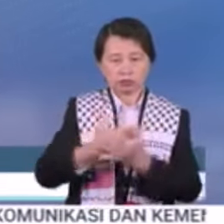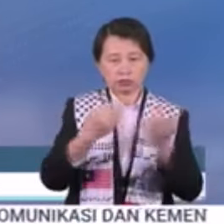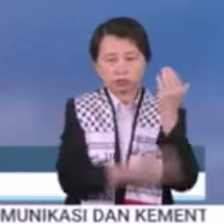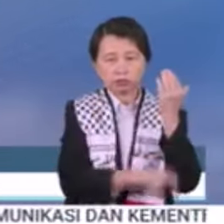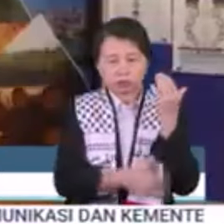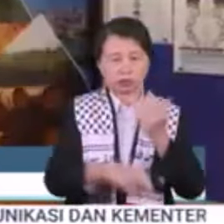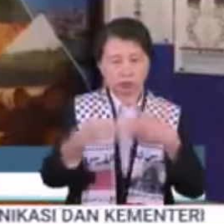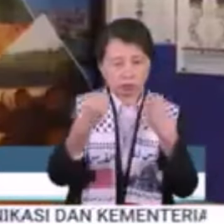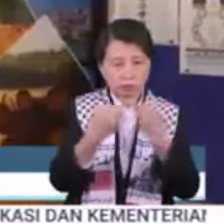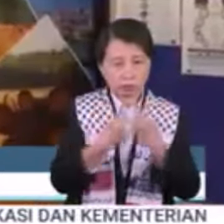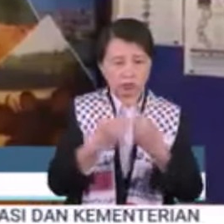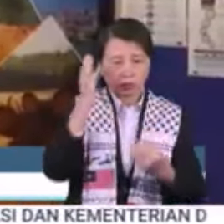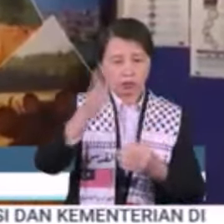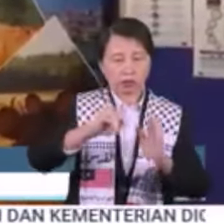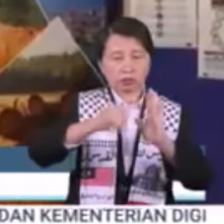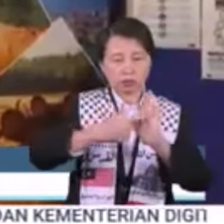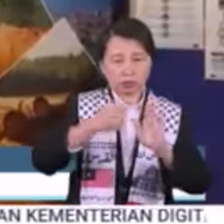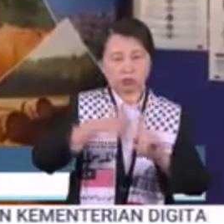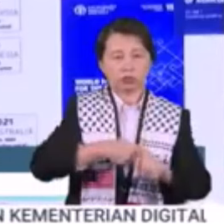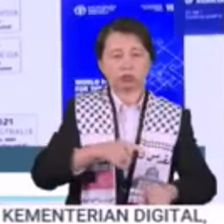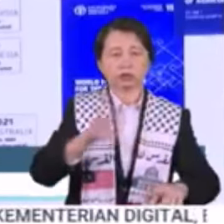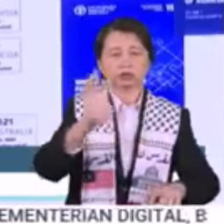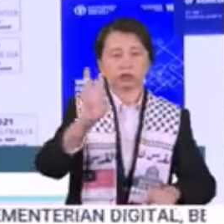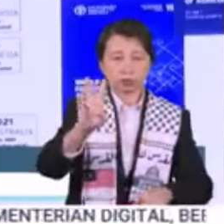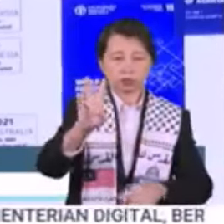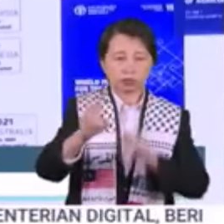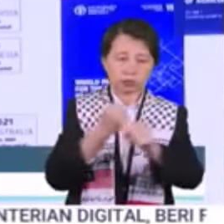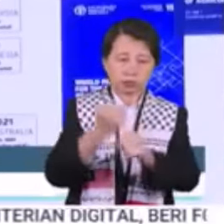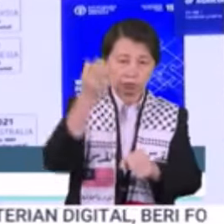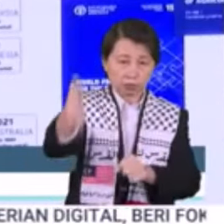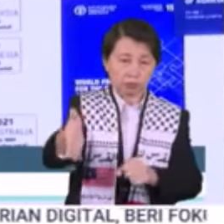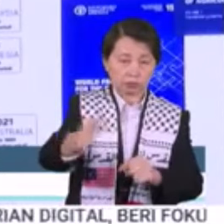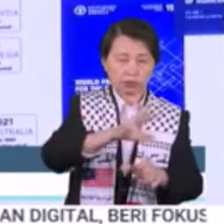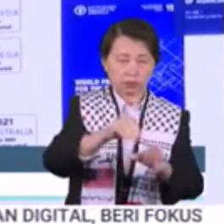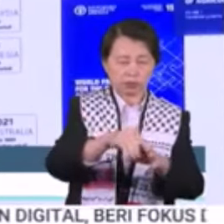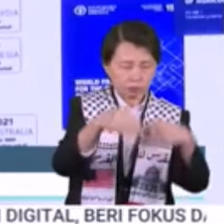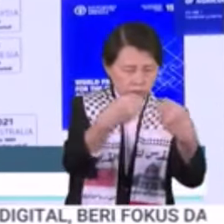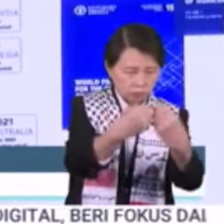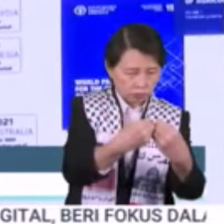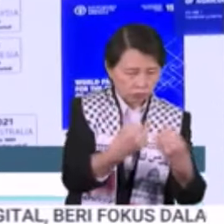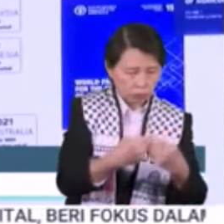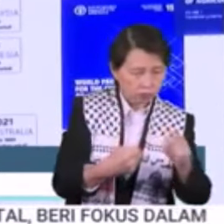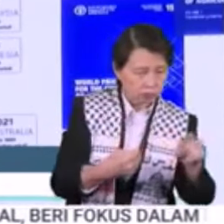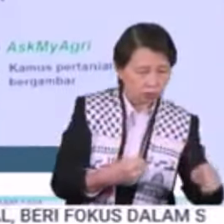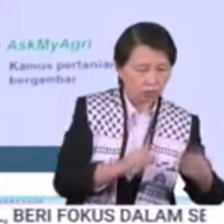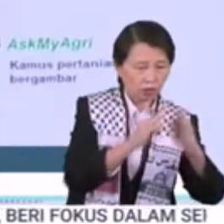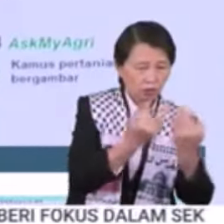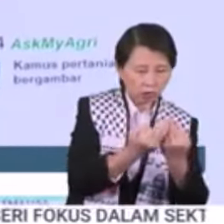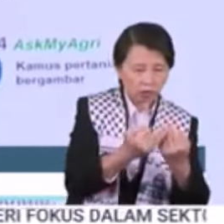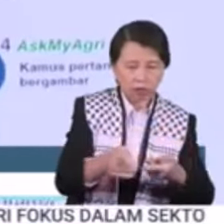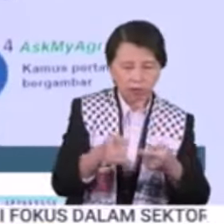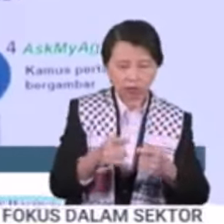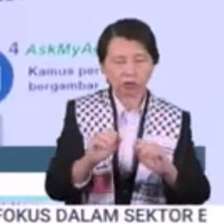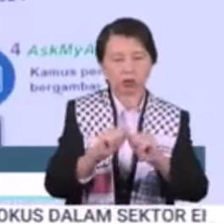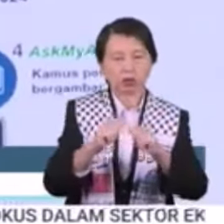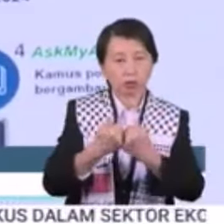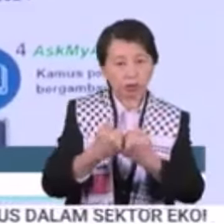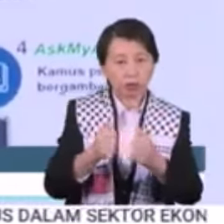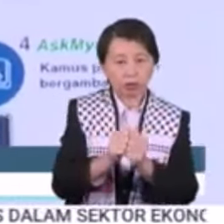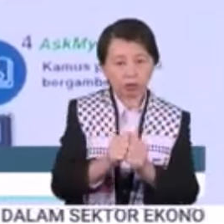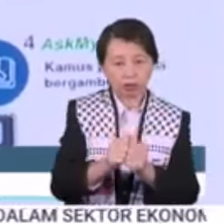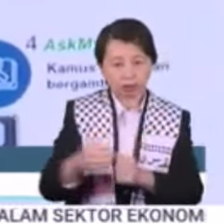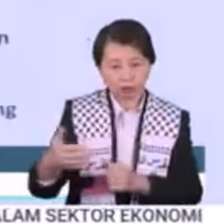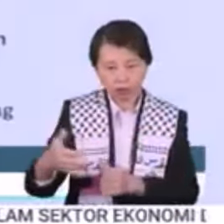bancian dijangka bermula julai tahun depan ia meliputi bancian ke atas isi rumah dan pertubuhan dengan